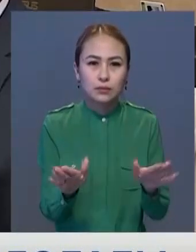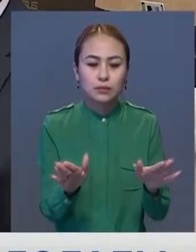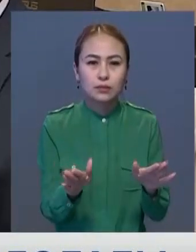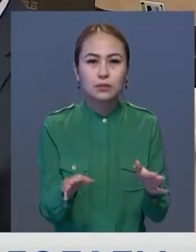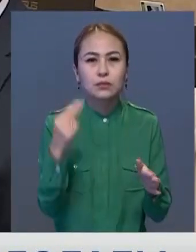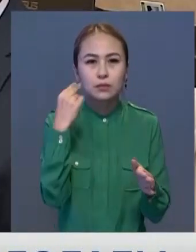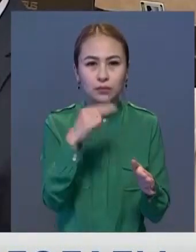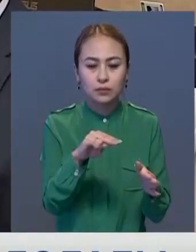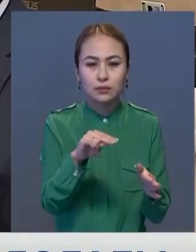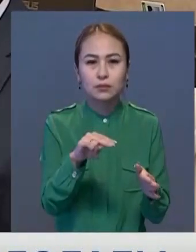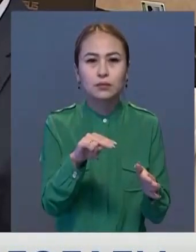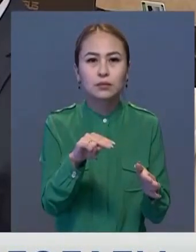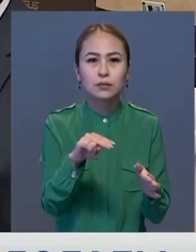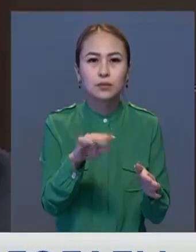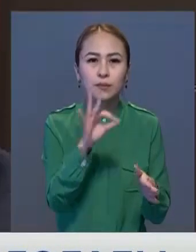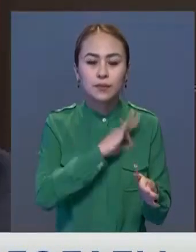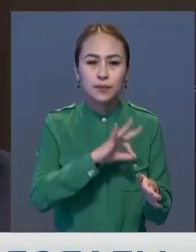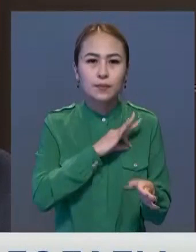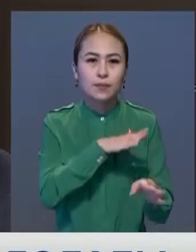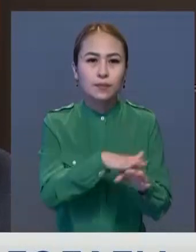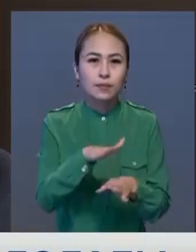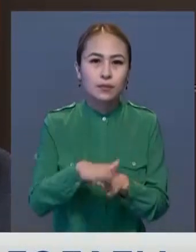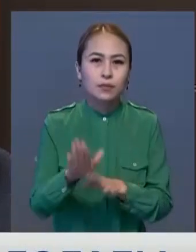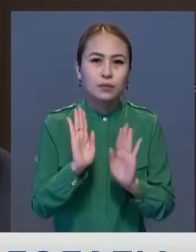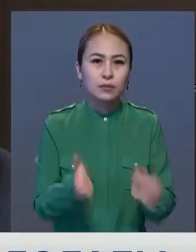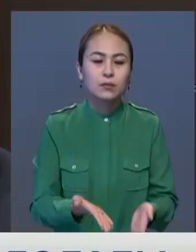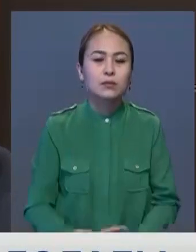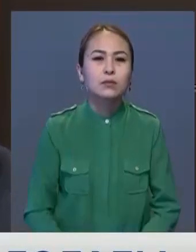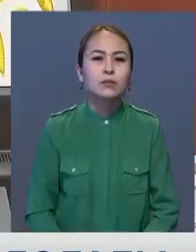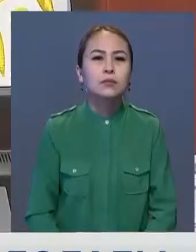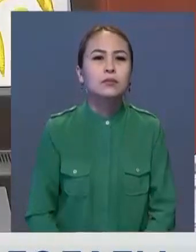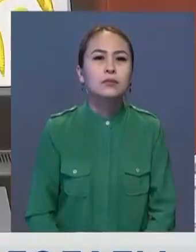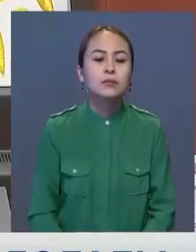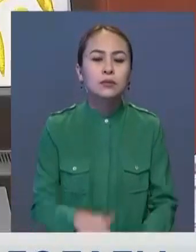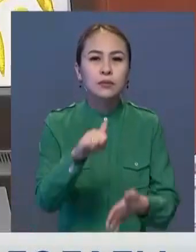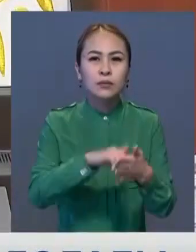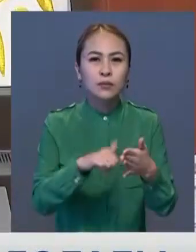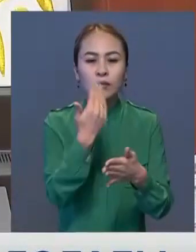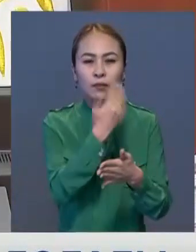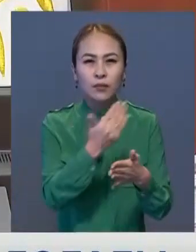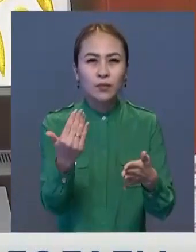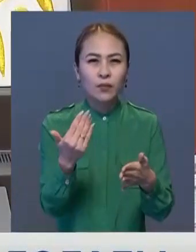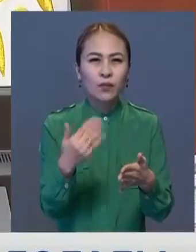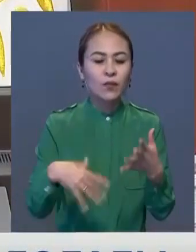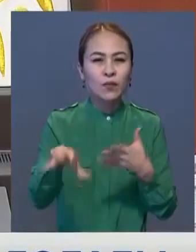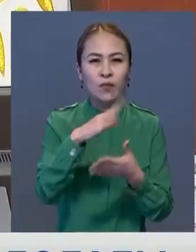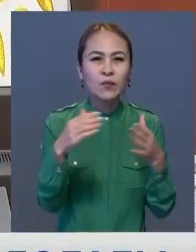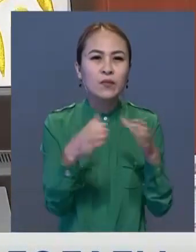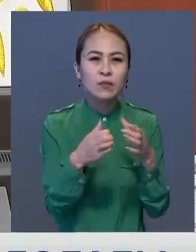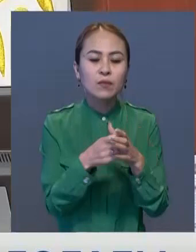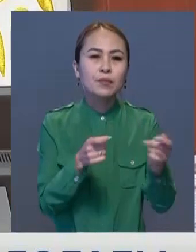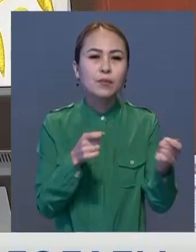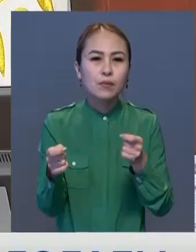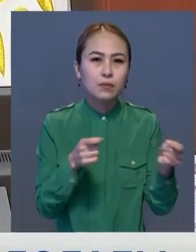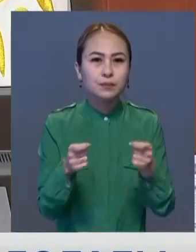ашық, сапалы, тиімді орындауға кең жол ашады. Себебі онда партиямыздың